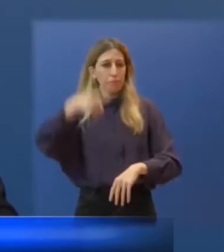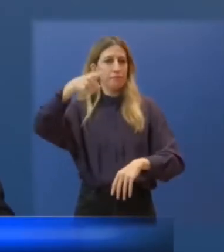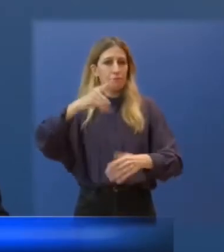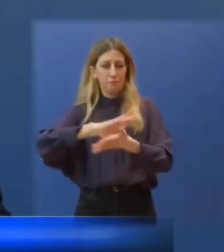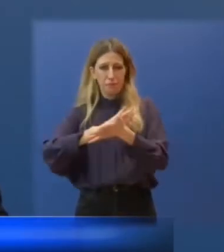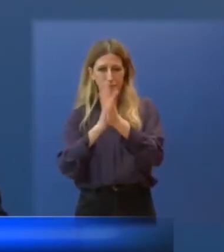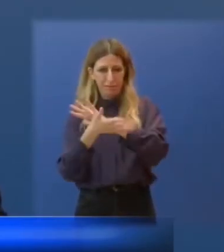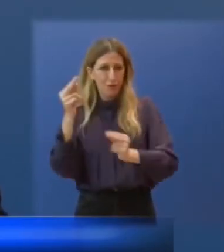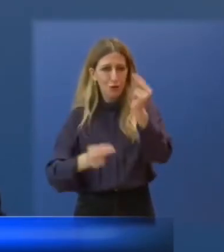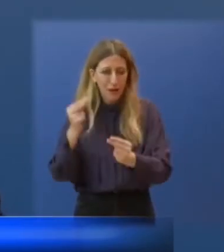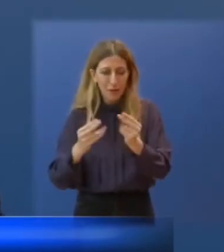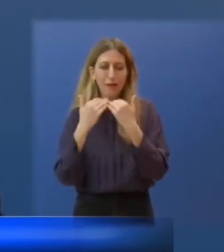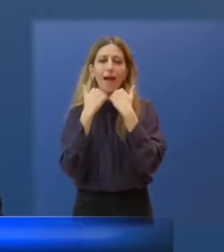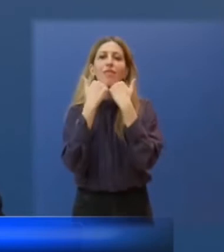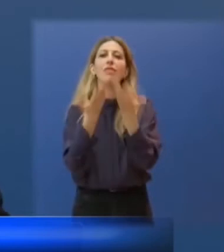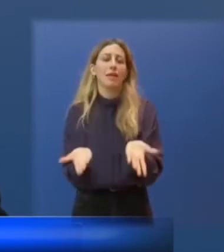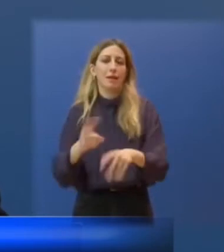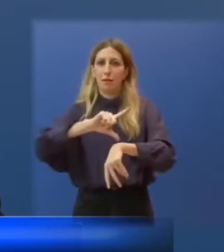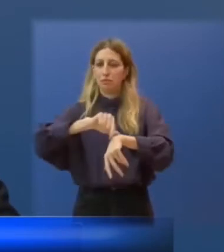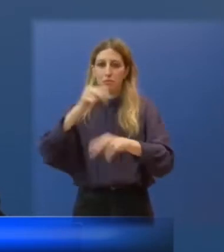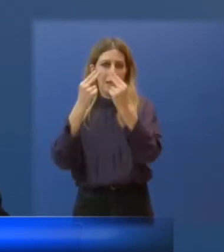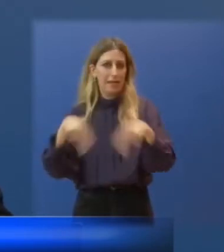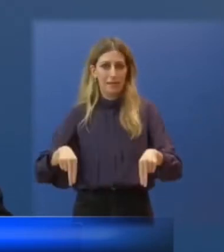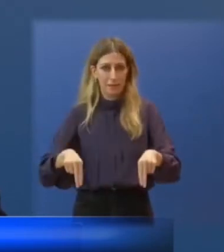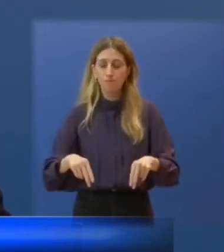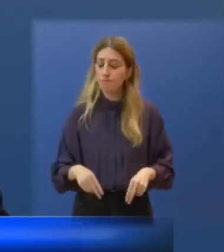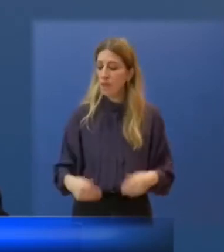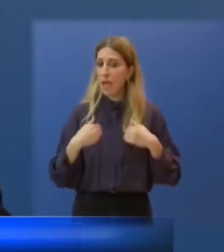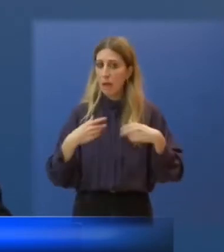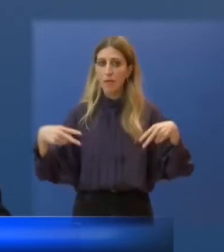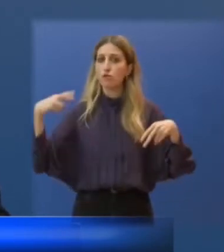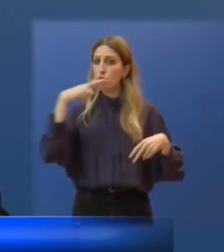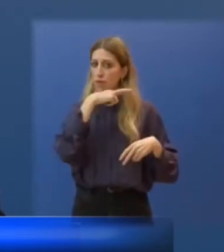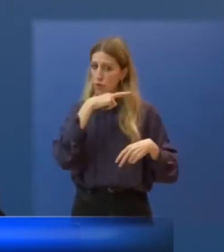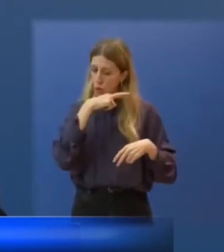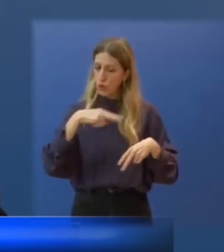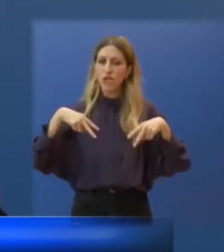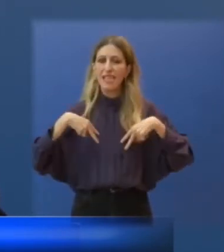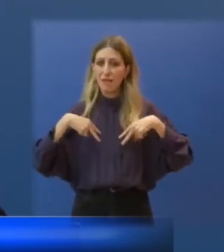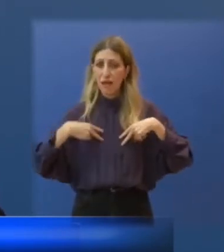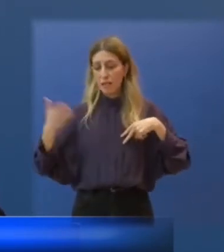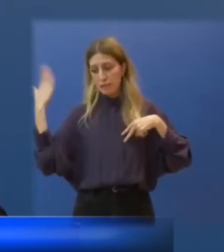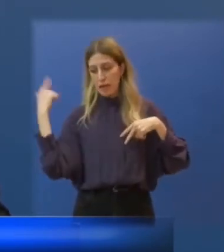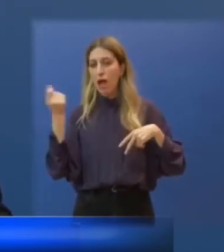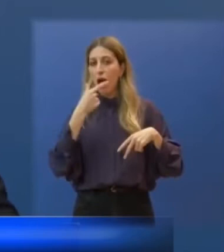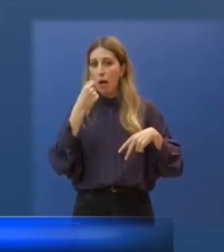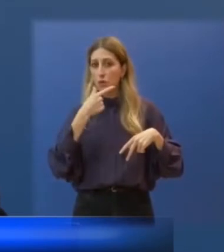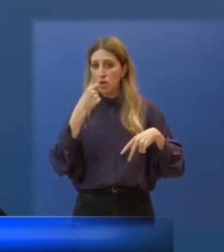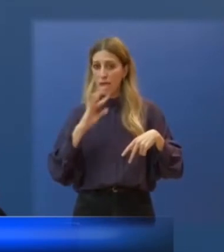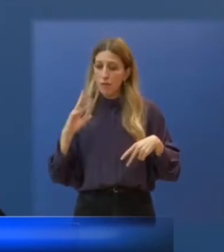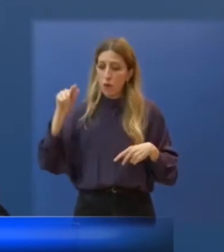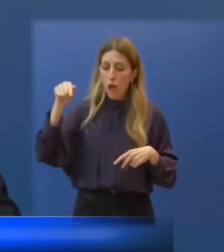και της ευθύνης απέναντι στους συμπολίτες μας και στην πατρίδα, ο Πρωθυπουργός και η κυβέρνησή μας, εφαρμόζουμε από τον περασμένο Σεπτέμβριο στοχευμένα